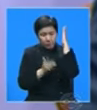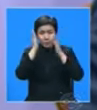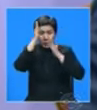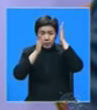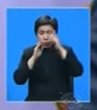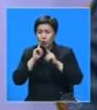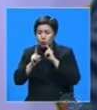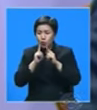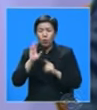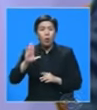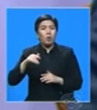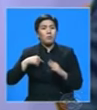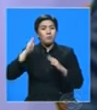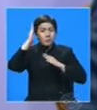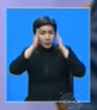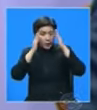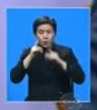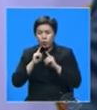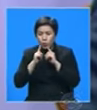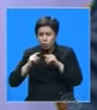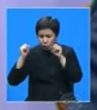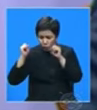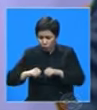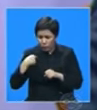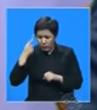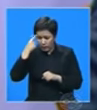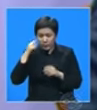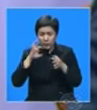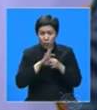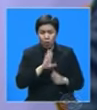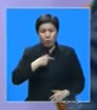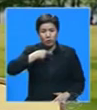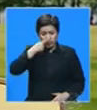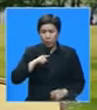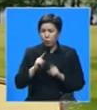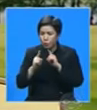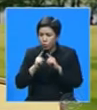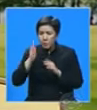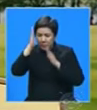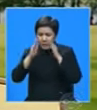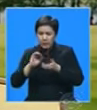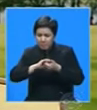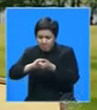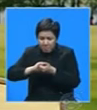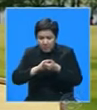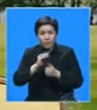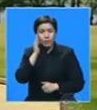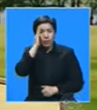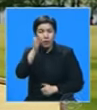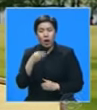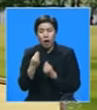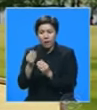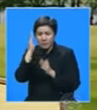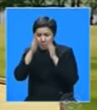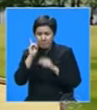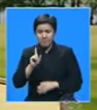ลขาสปช.มาเลเซียนะครับเพื่อยืนยันเป็นทางการว่าไทยก็จะเดินหน้าพูดคุยเพื่อสันติสุขต่อไปโดยให้มาเลเซีย